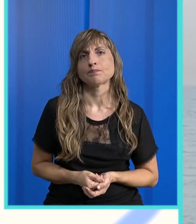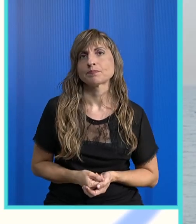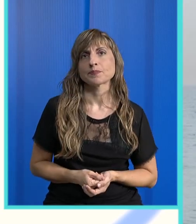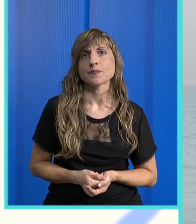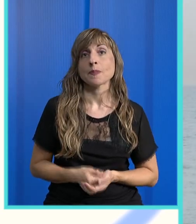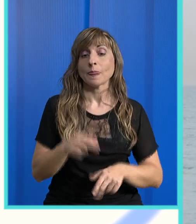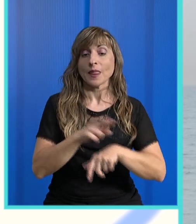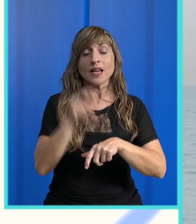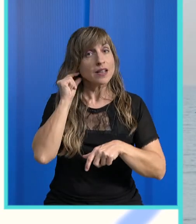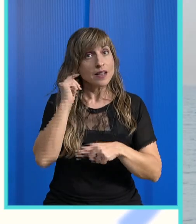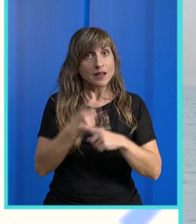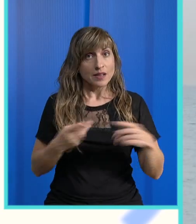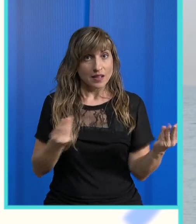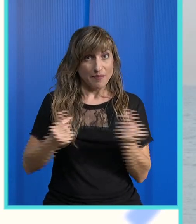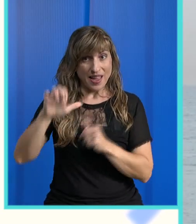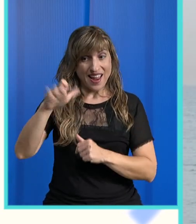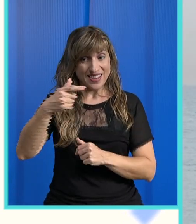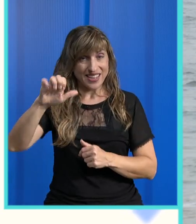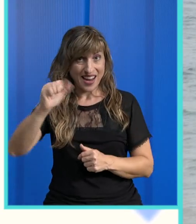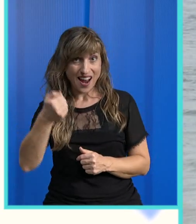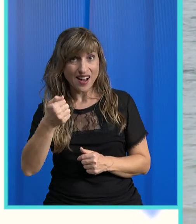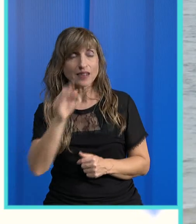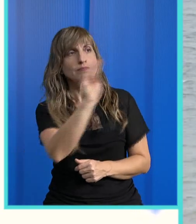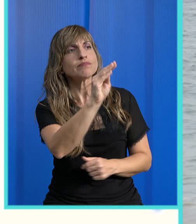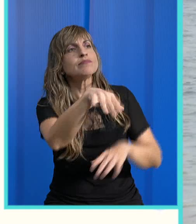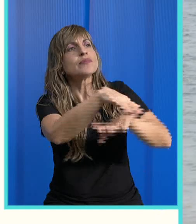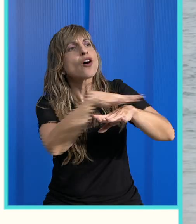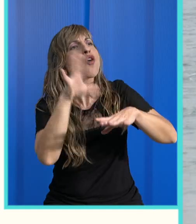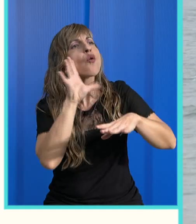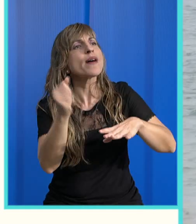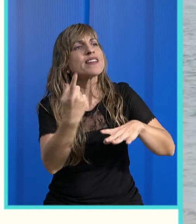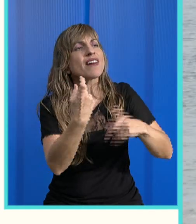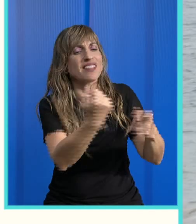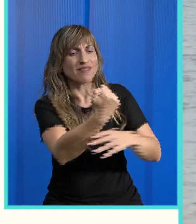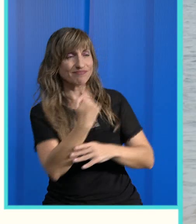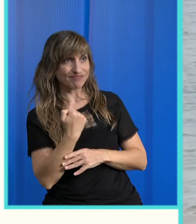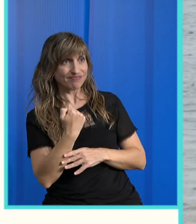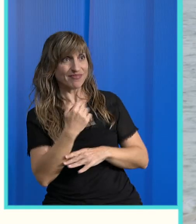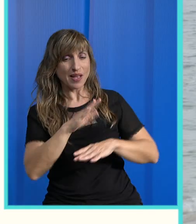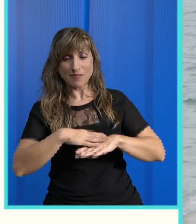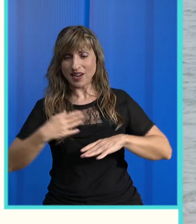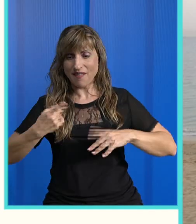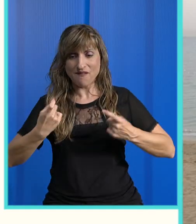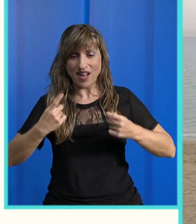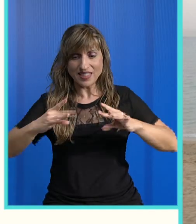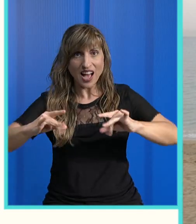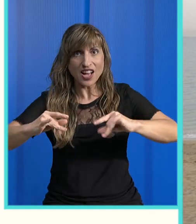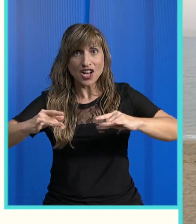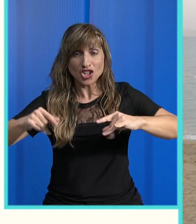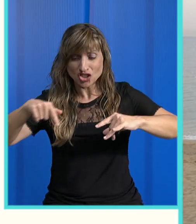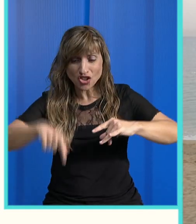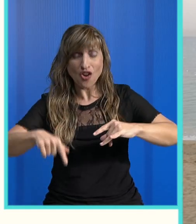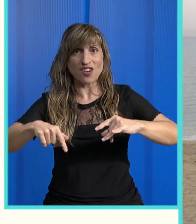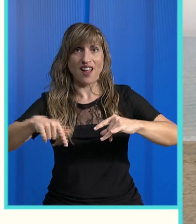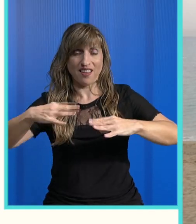La regidora de Medi Ambient, Sònia Igea, fa una crida al govern estatal per sumar esforços i fer front a les mancances de sorra que s'han viscut durant